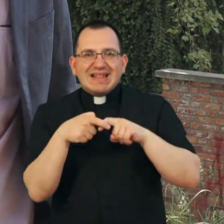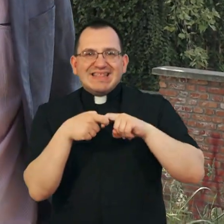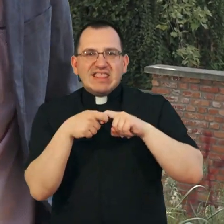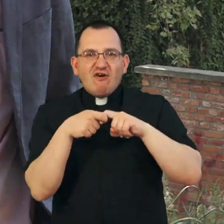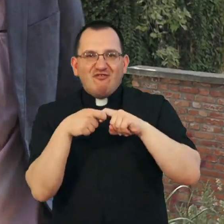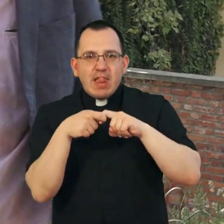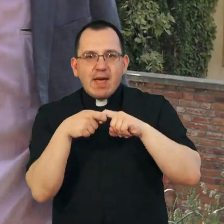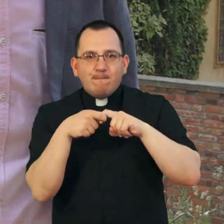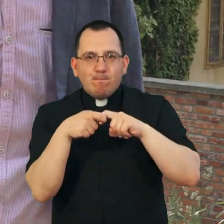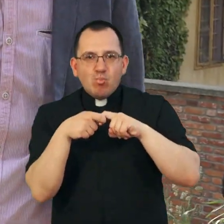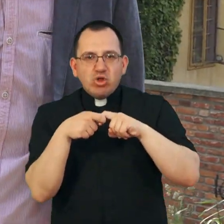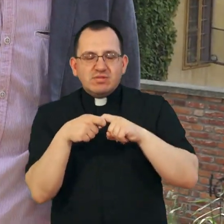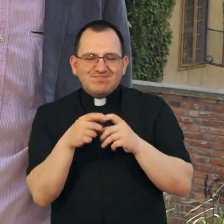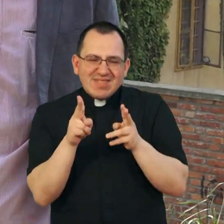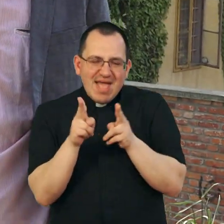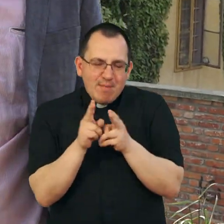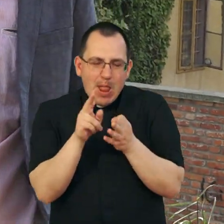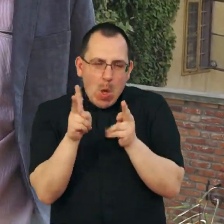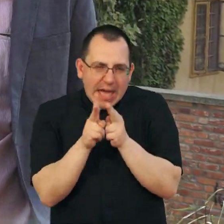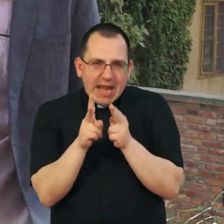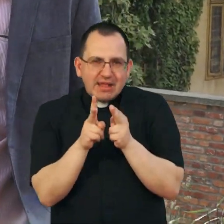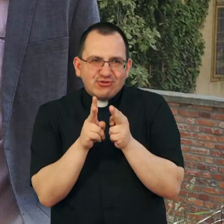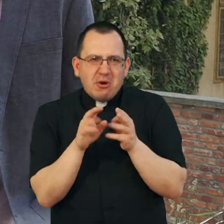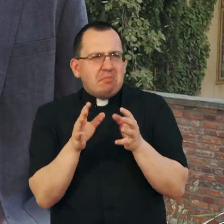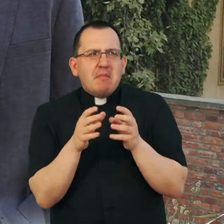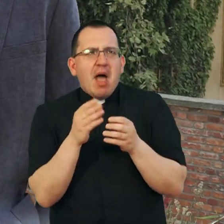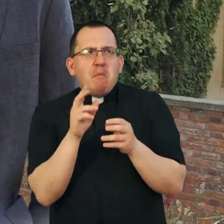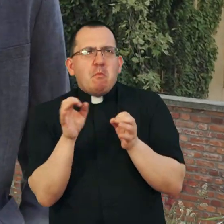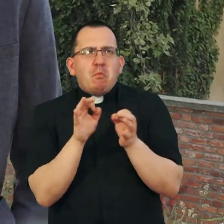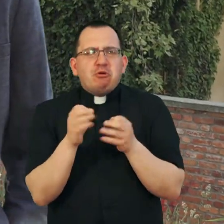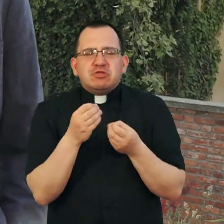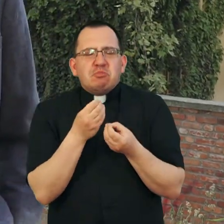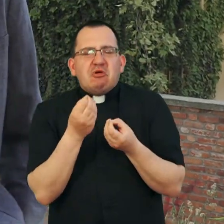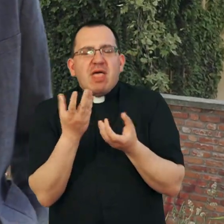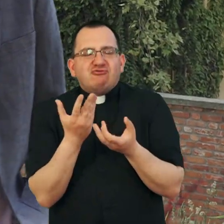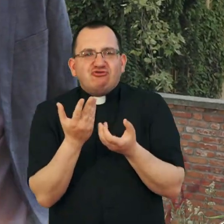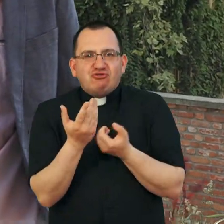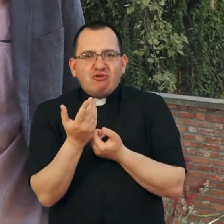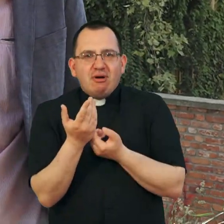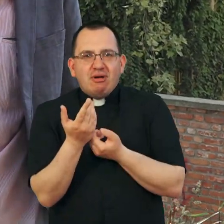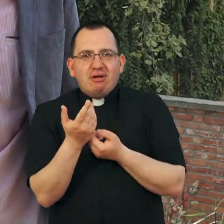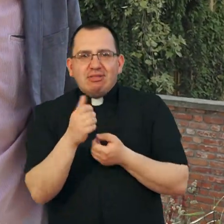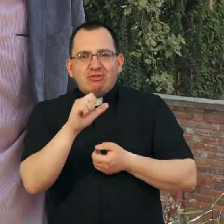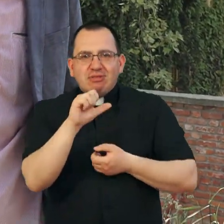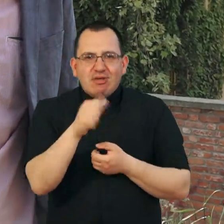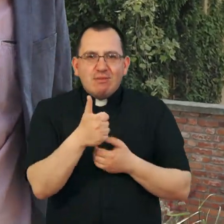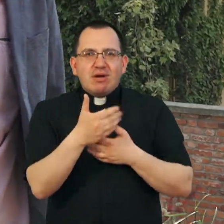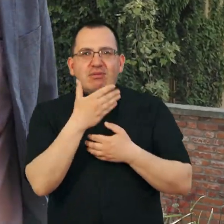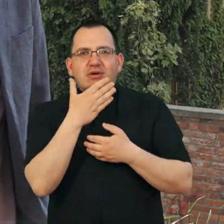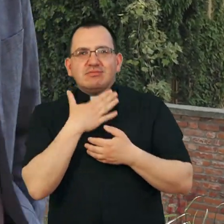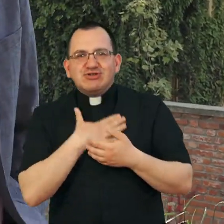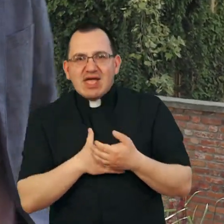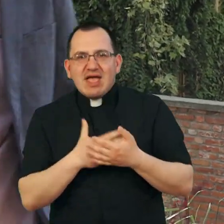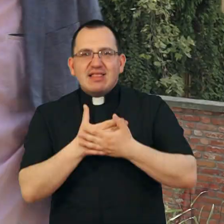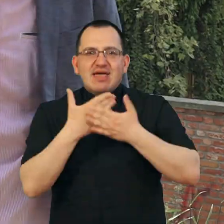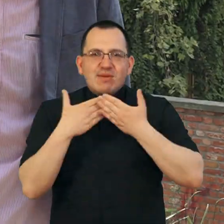I, znači, mala poslanica, nema ništa posebno u njoj. Na prvi pogled, želje i pozdravi, gdje Pavao kaže